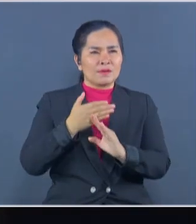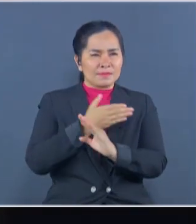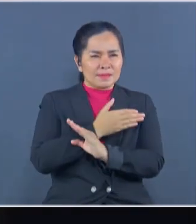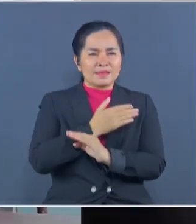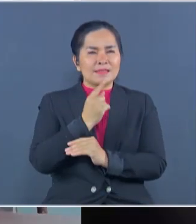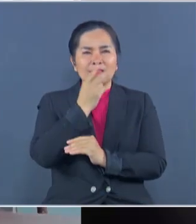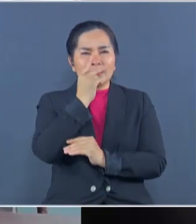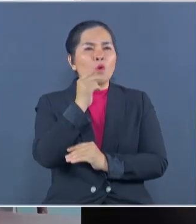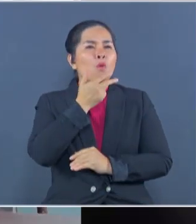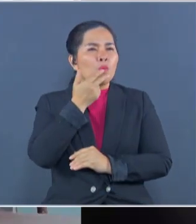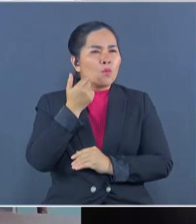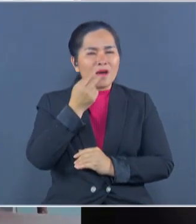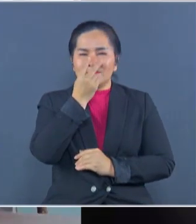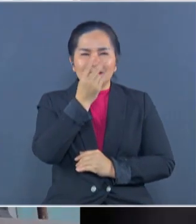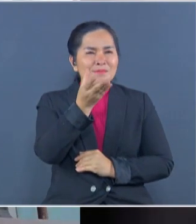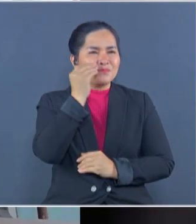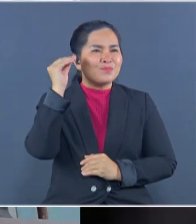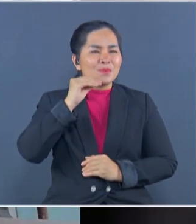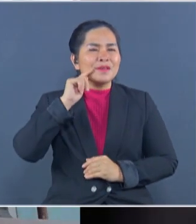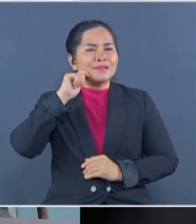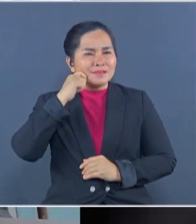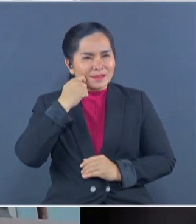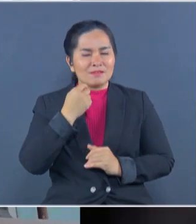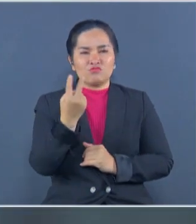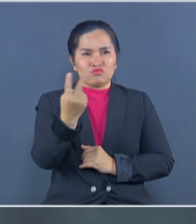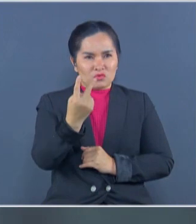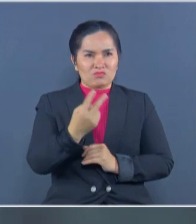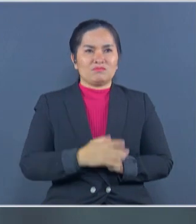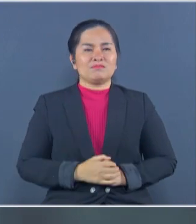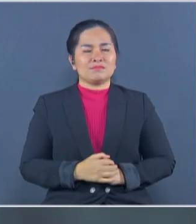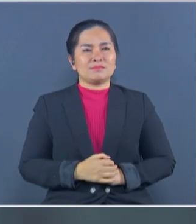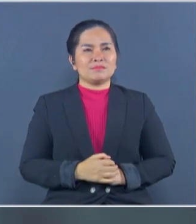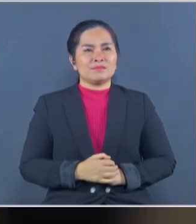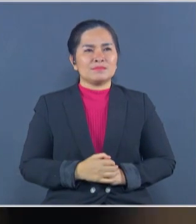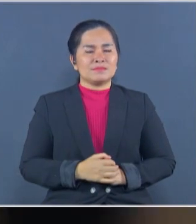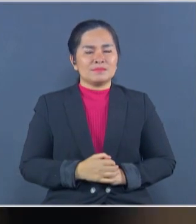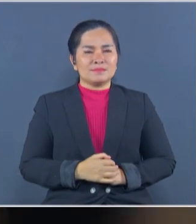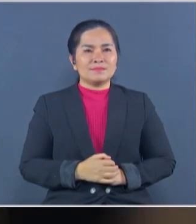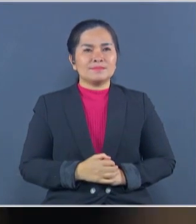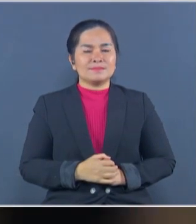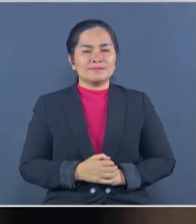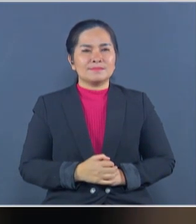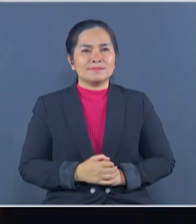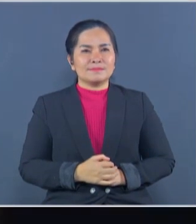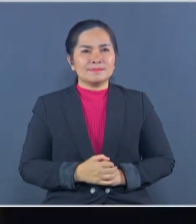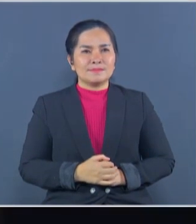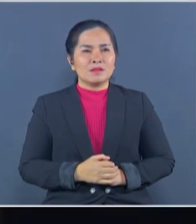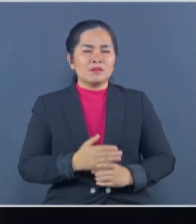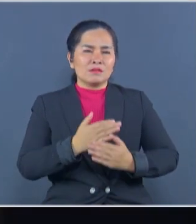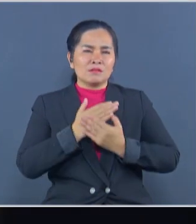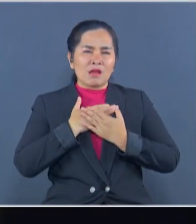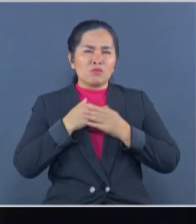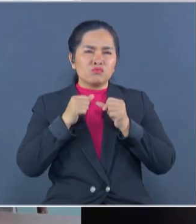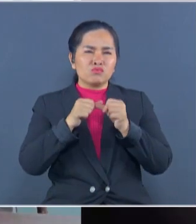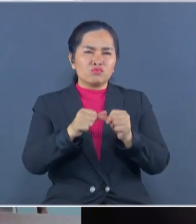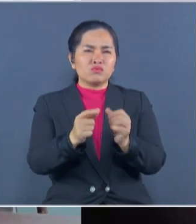ขยันปาโมเมนต์หวานๆให้ได้อิจฉากันสำหรับคู่ของหนุ่มก๊อตจิรายุกับแฟนสาวอย่างคุณโบเบญจวรรณที่รักกันมาย